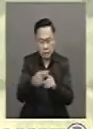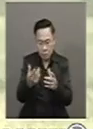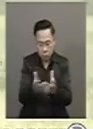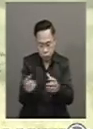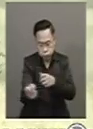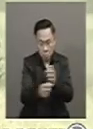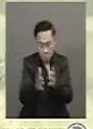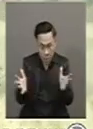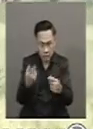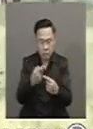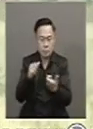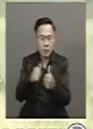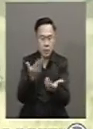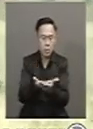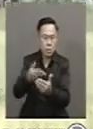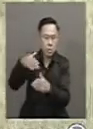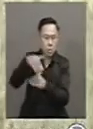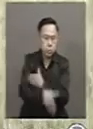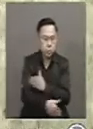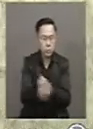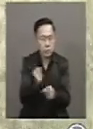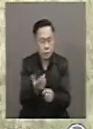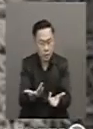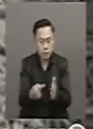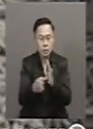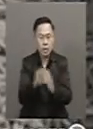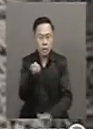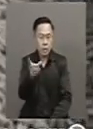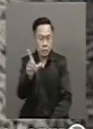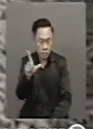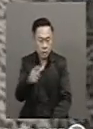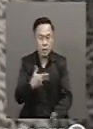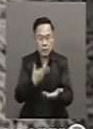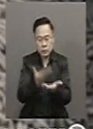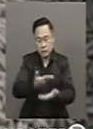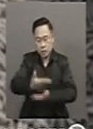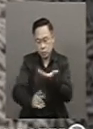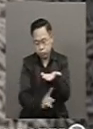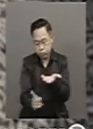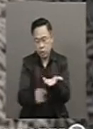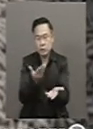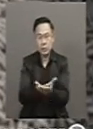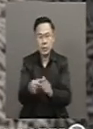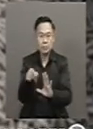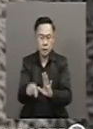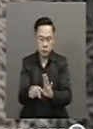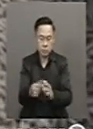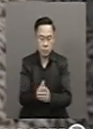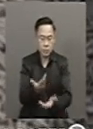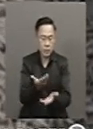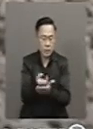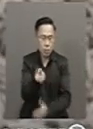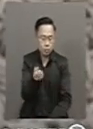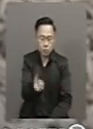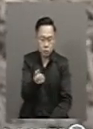นทางราคาตกต่ำข้าวเปลือกเจ้าตามที่เรียนไปก็คือราคาอยู่ที่ 5,000 บาทกรณีเป็นข้าวสดเหมาความ